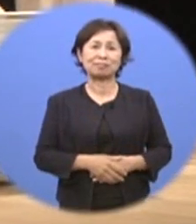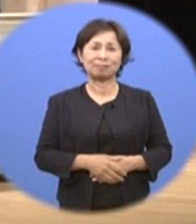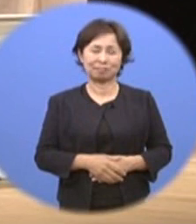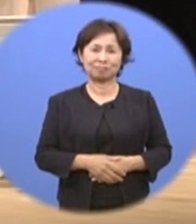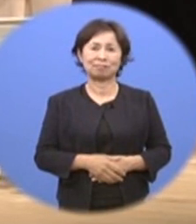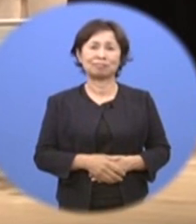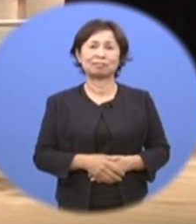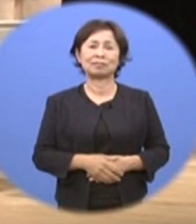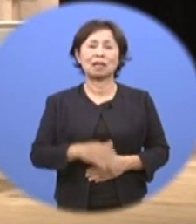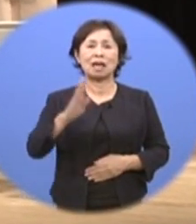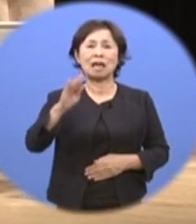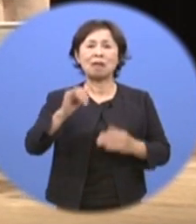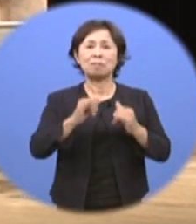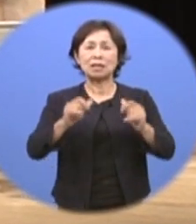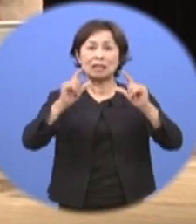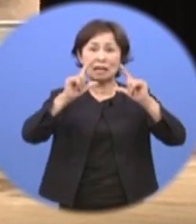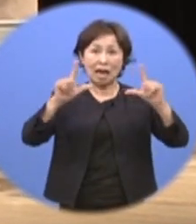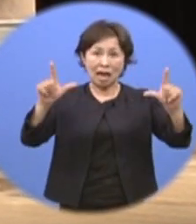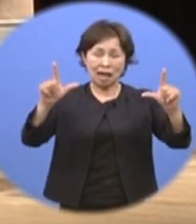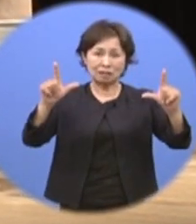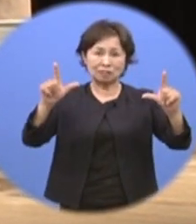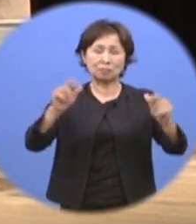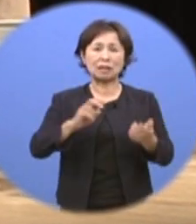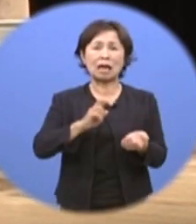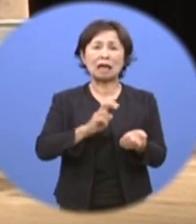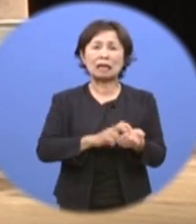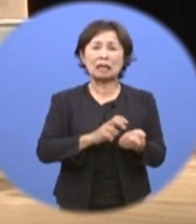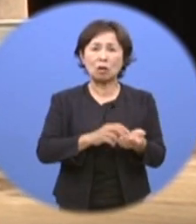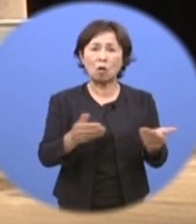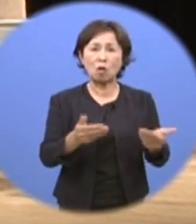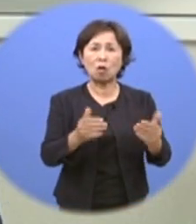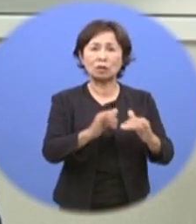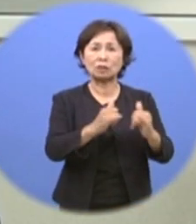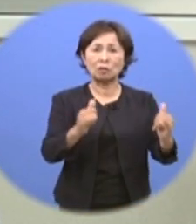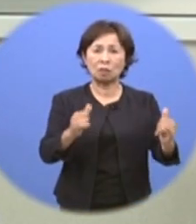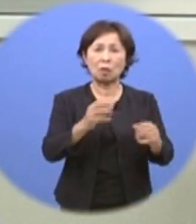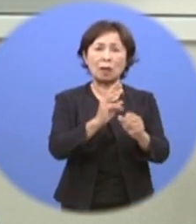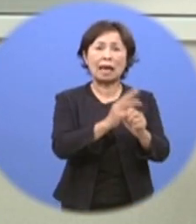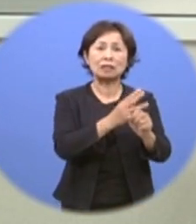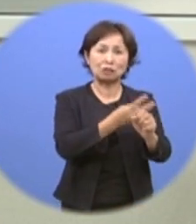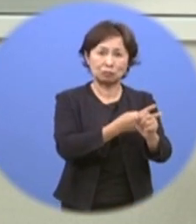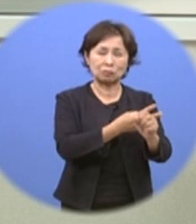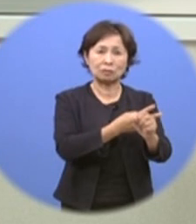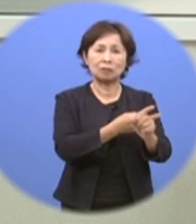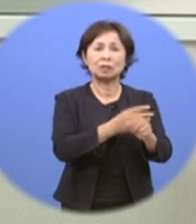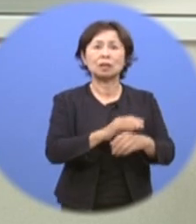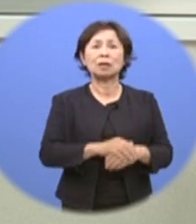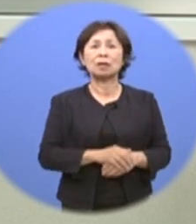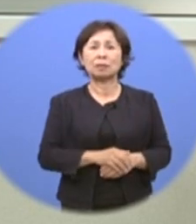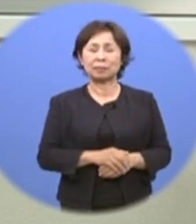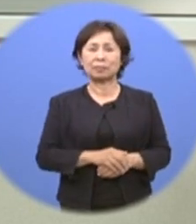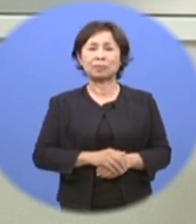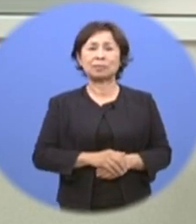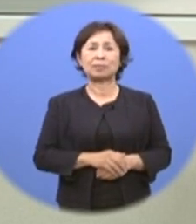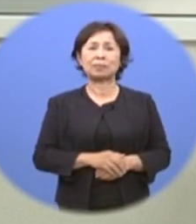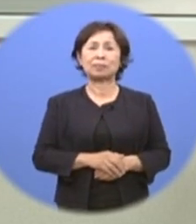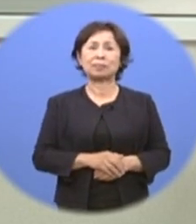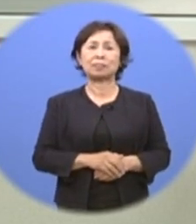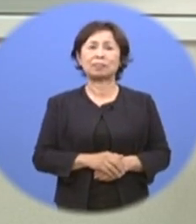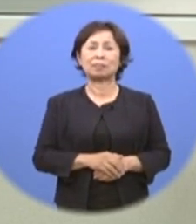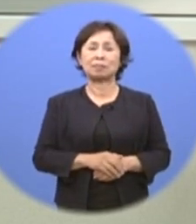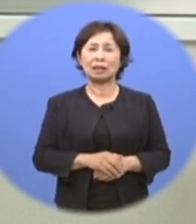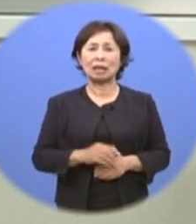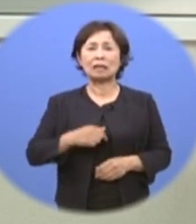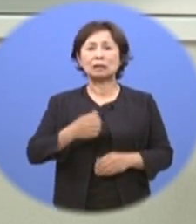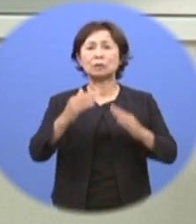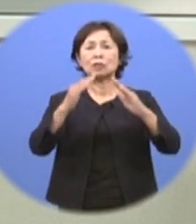県民啓発、それから医療従事者等の研修、それから劇の中にもありましたけれども、大